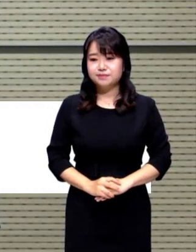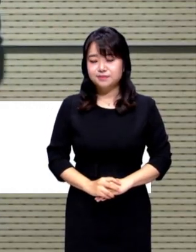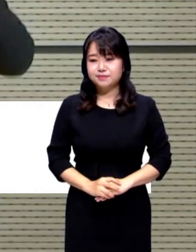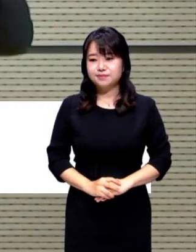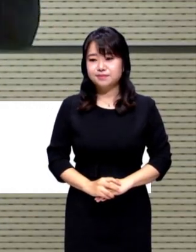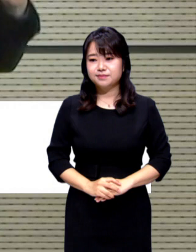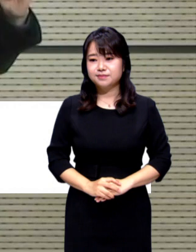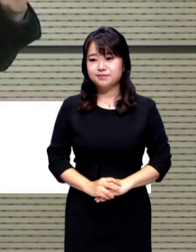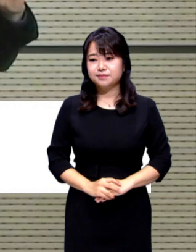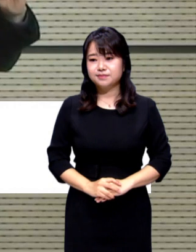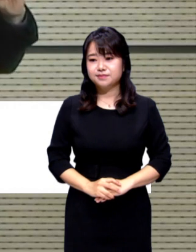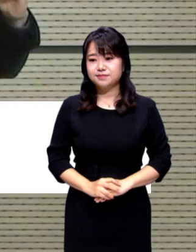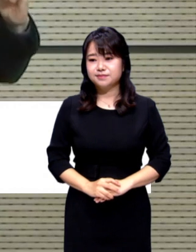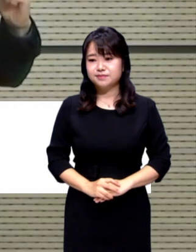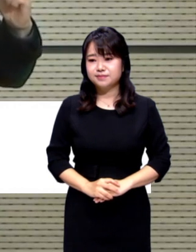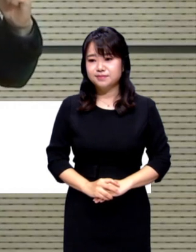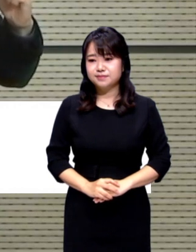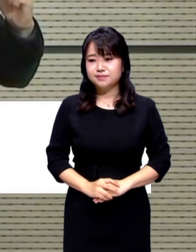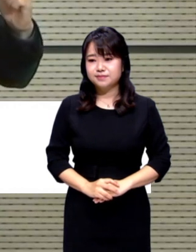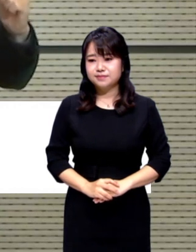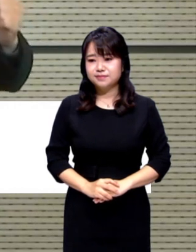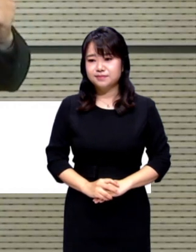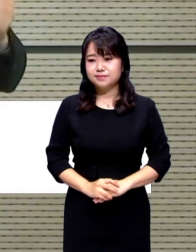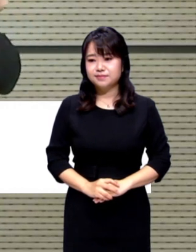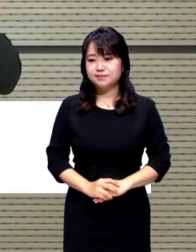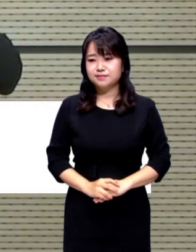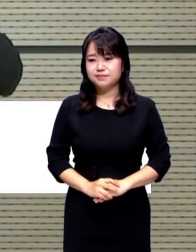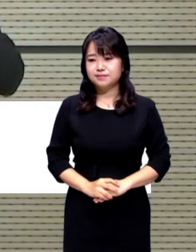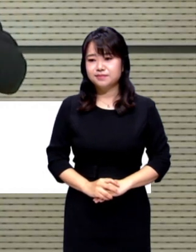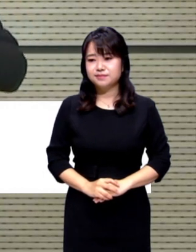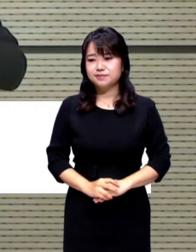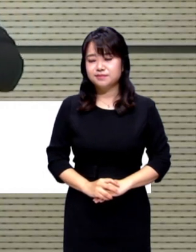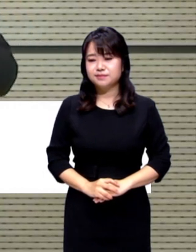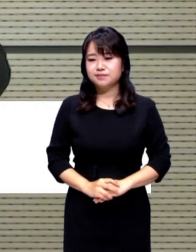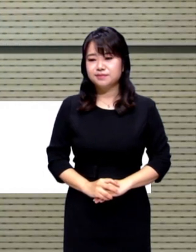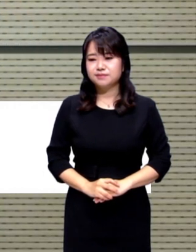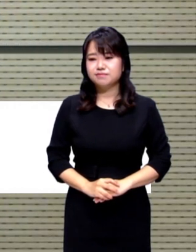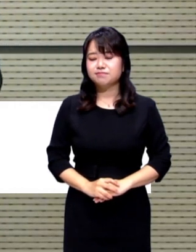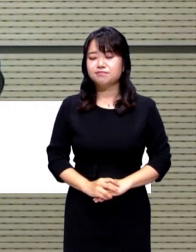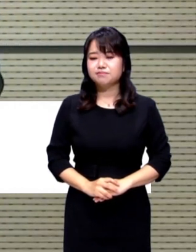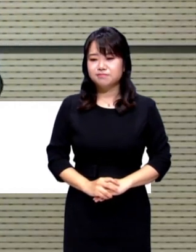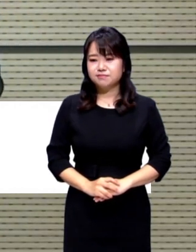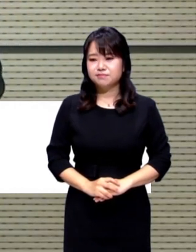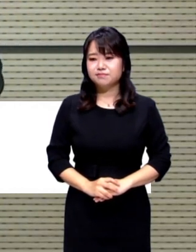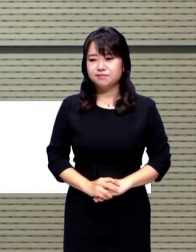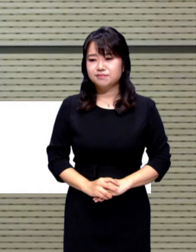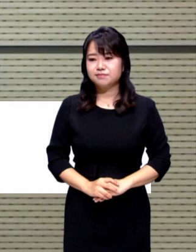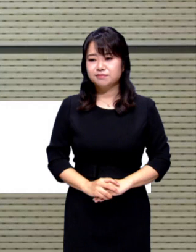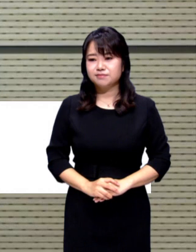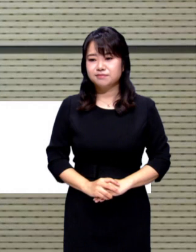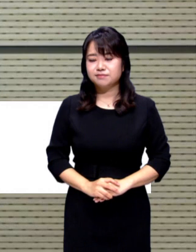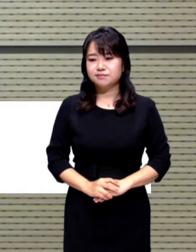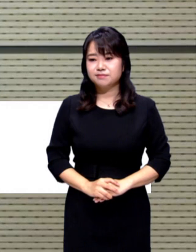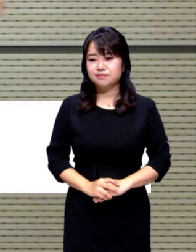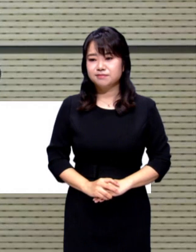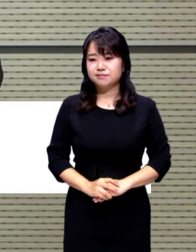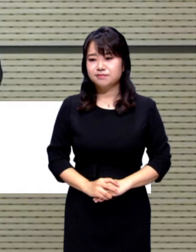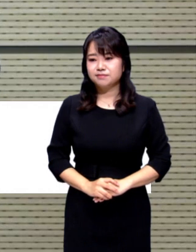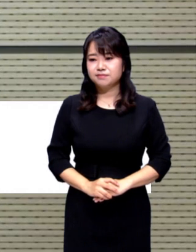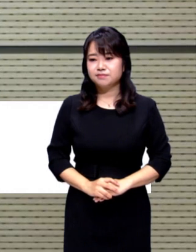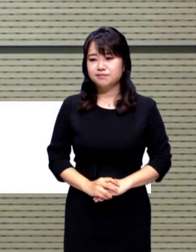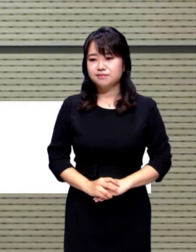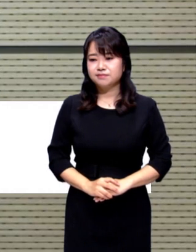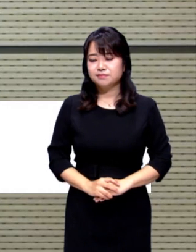시스템상에 정확하게 지시사항으로 내려가기가 이제 어려운 측면도 있습니다. 그래서 그 상황에서는 그 상황에 맞게